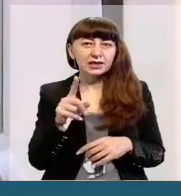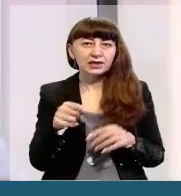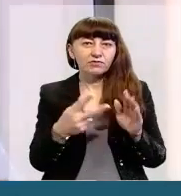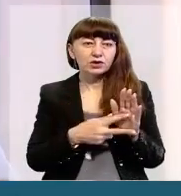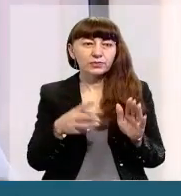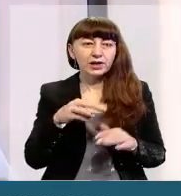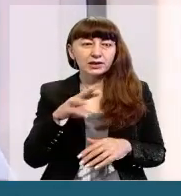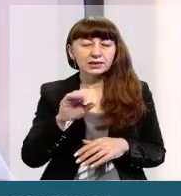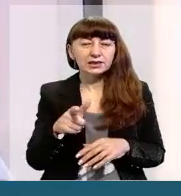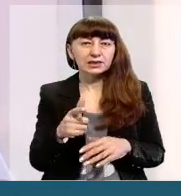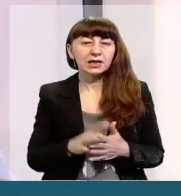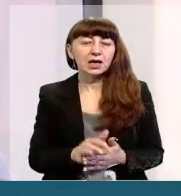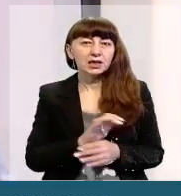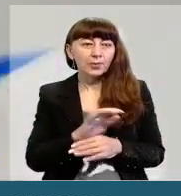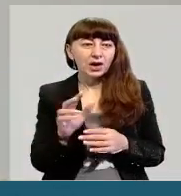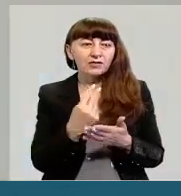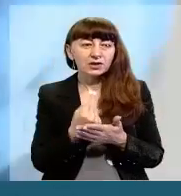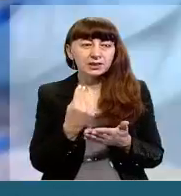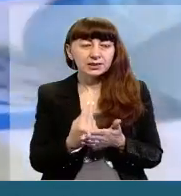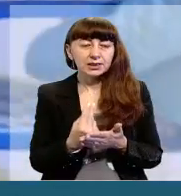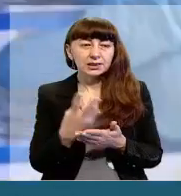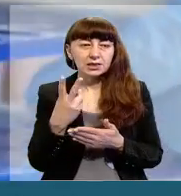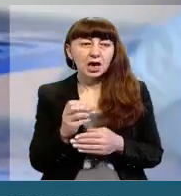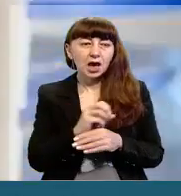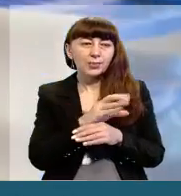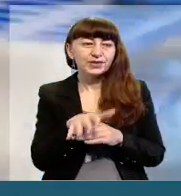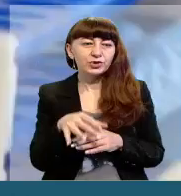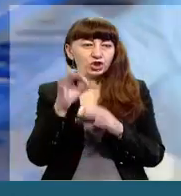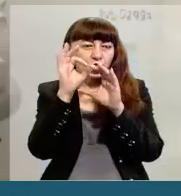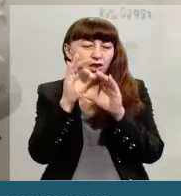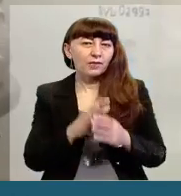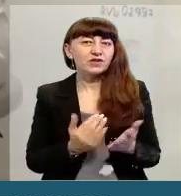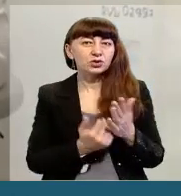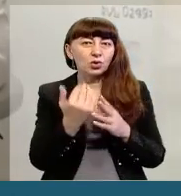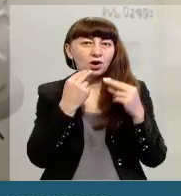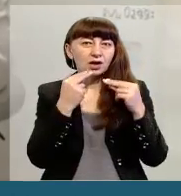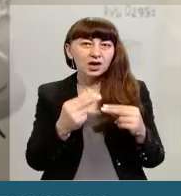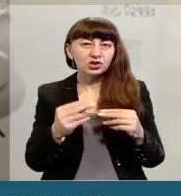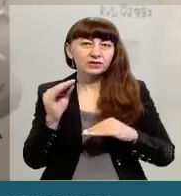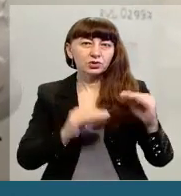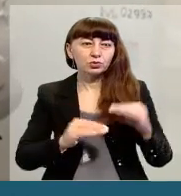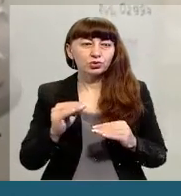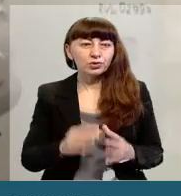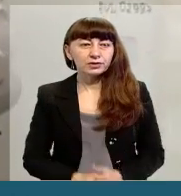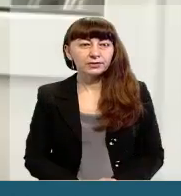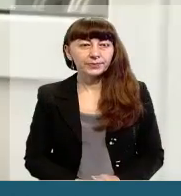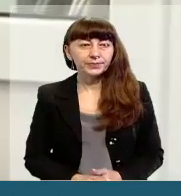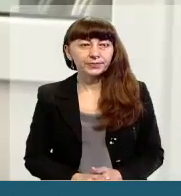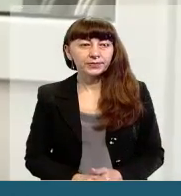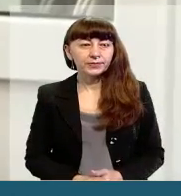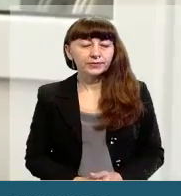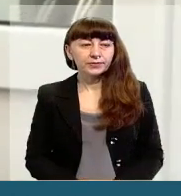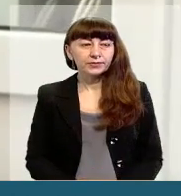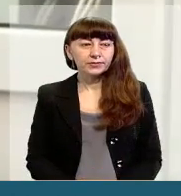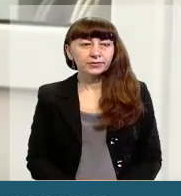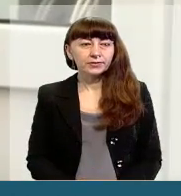жоғары құрылғымен және халықаралық ережелермен талаптарға сай келетін сұйық хроматографпен жабдықтауға бағытталды. Бұл ветеринария саласында дәл